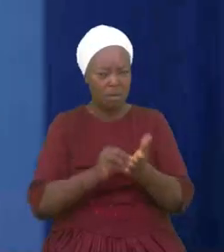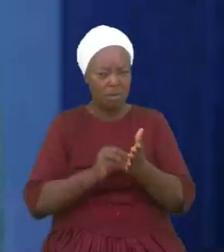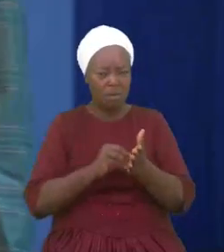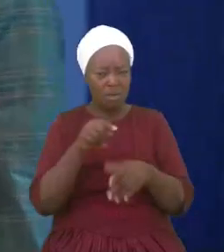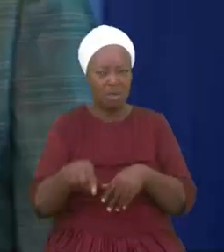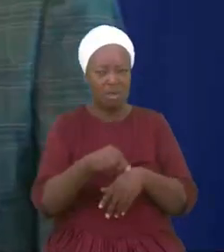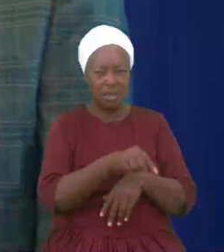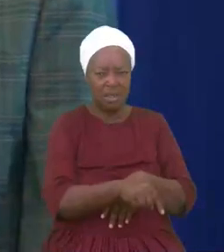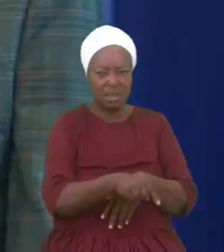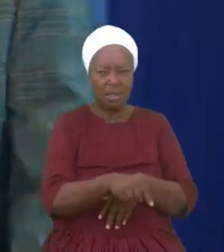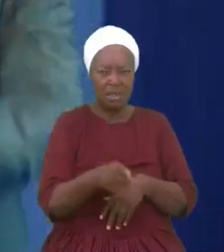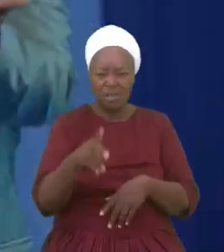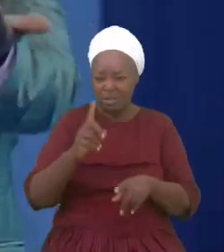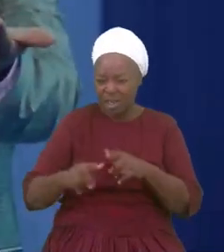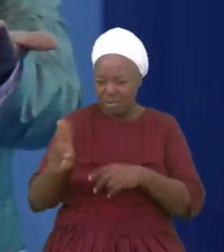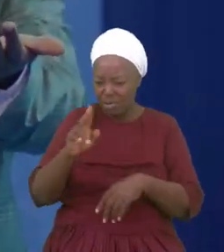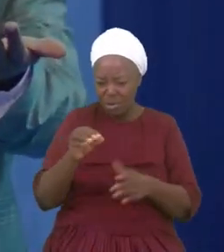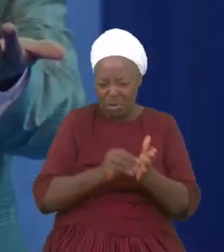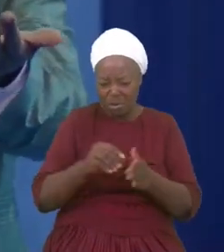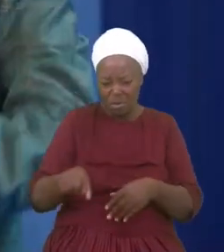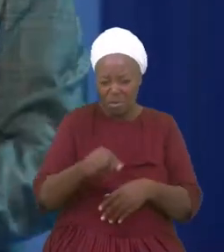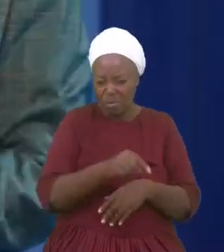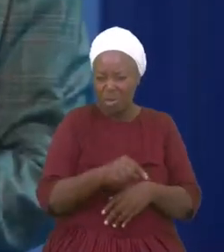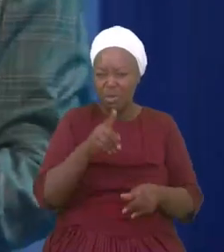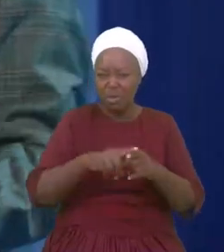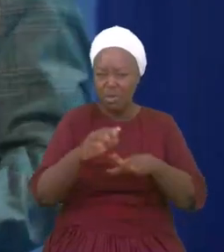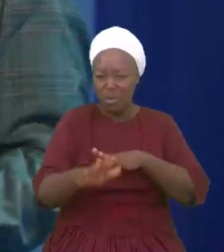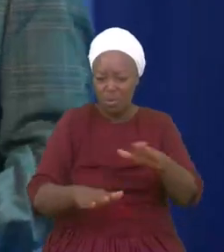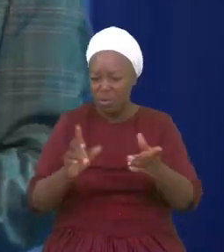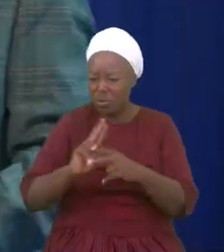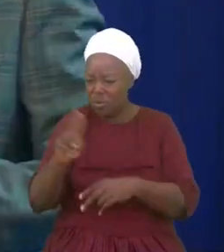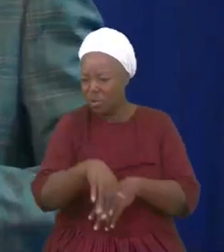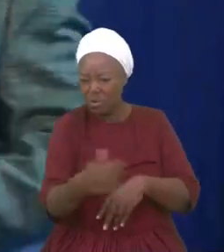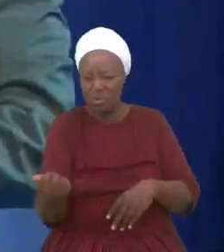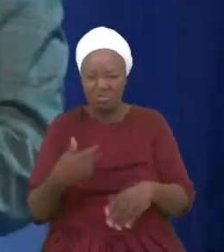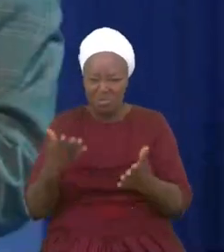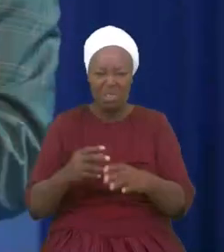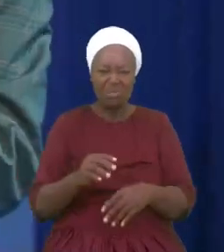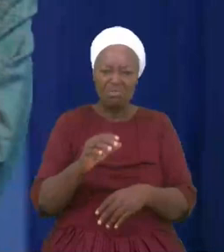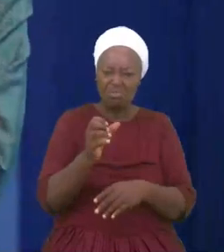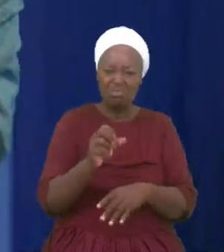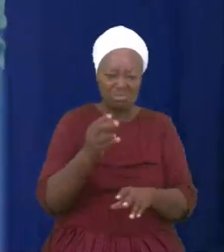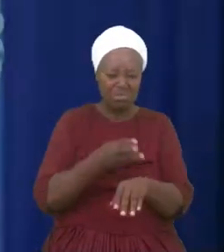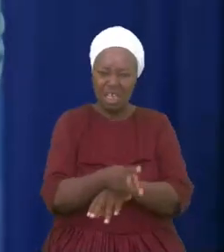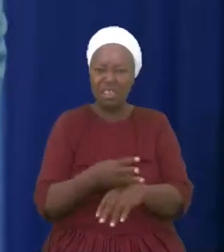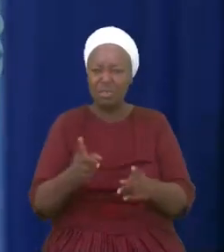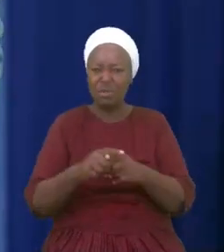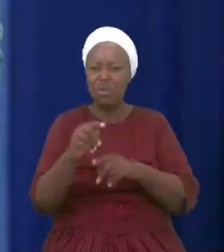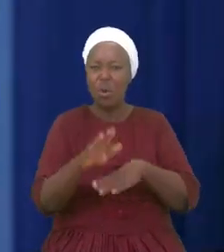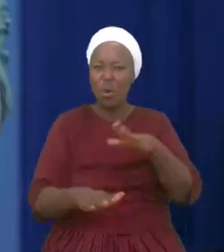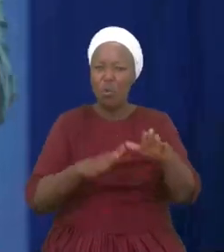de Dieu viendra sur vous et vous paralytique boite là-bas tu ne peux pas courir alors tu dois tu ne peux pas utiliser